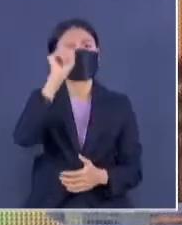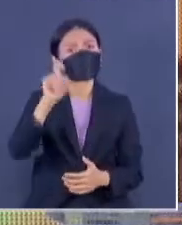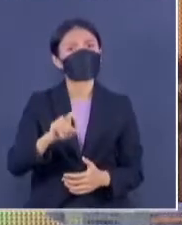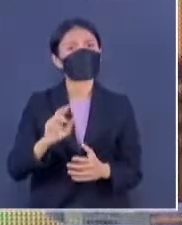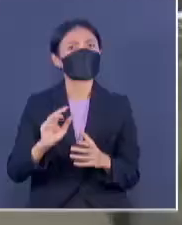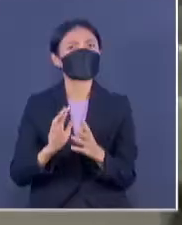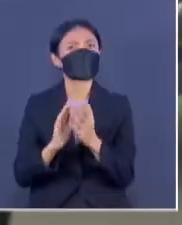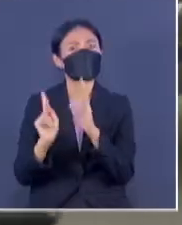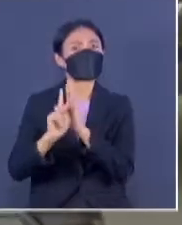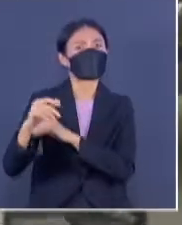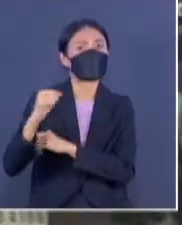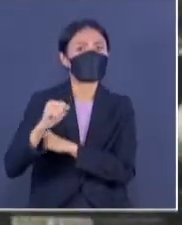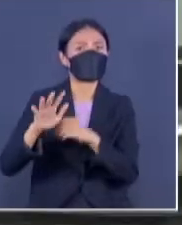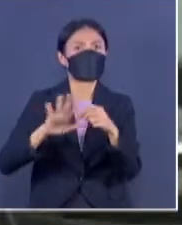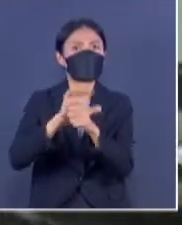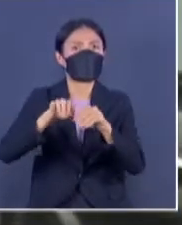ล่